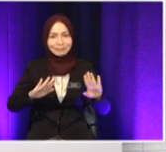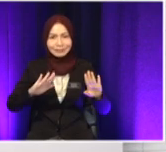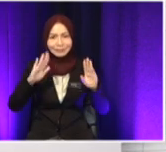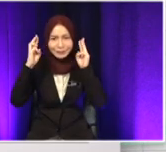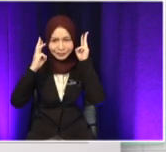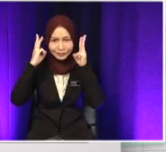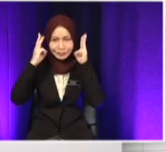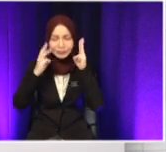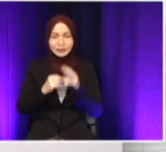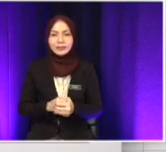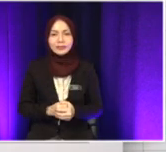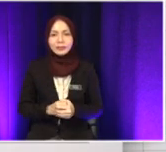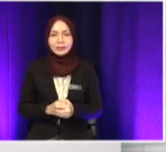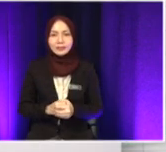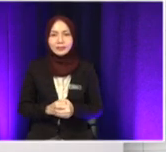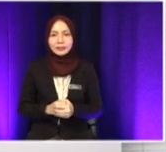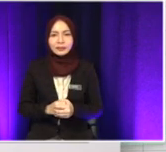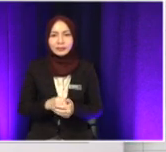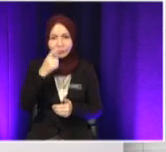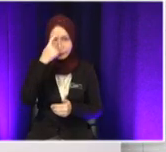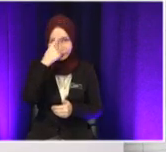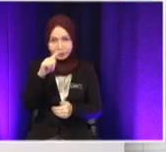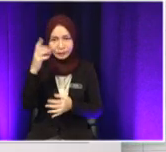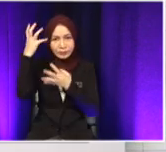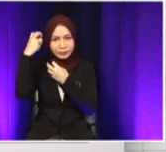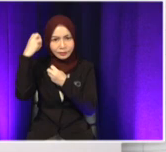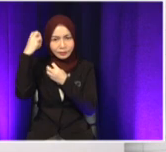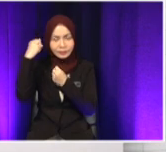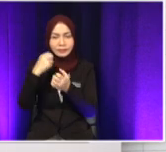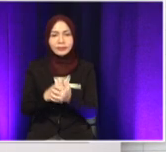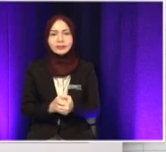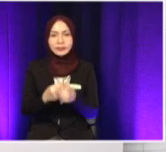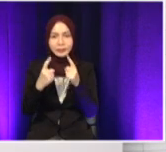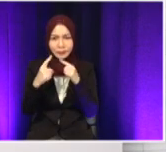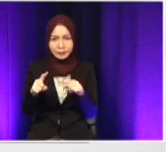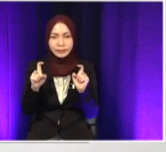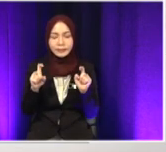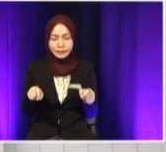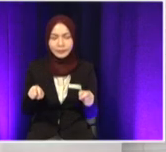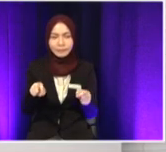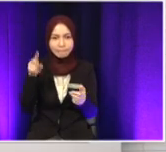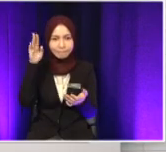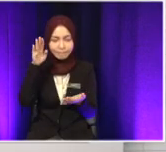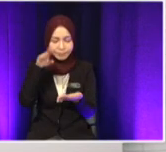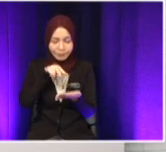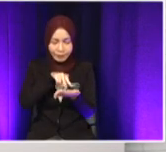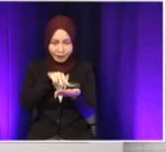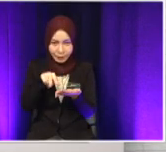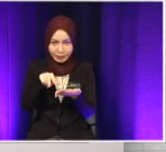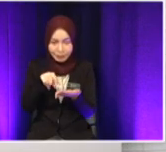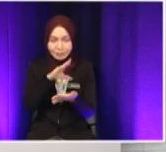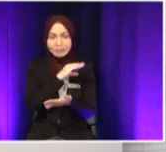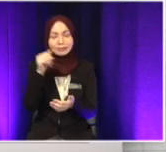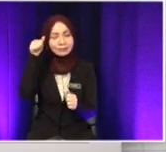hafal kita kena bijak dalam membaca ataupun mengingati fakta Oke jadi untuk Iman